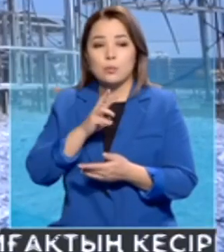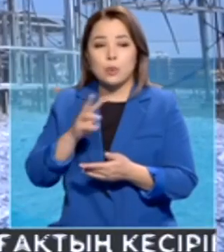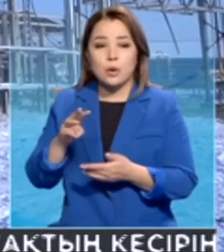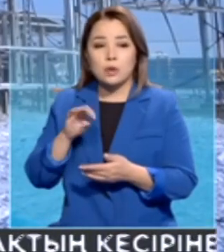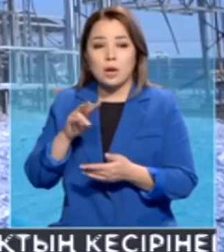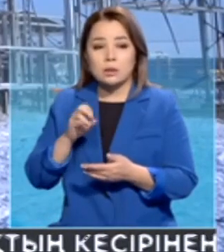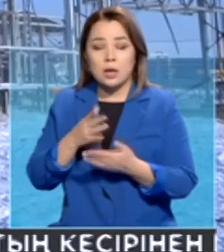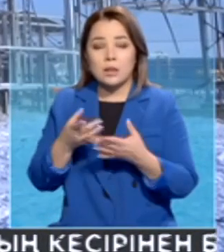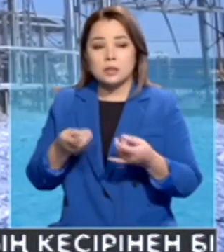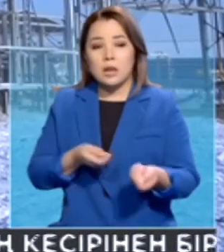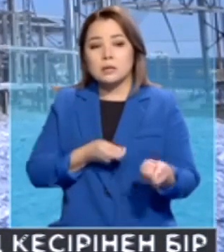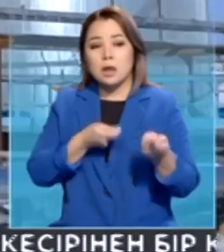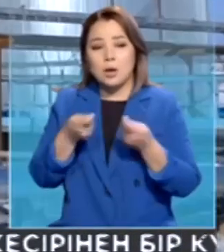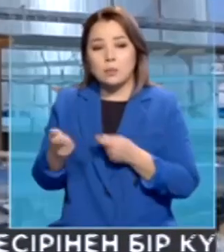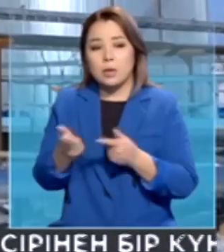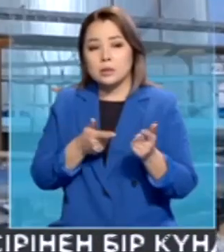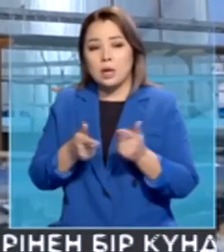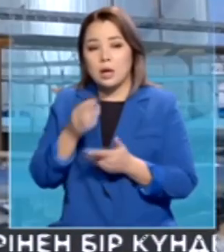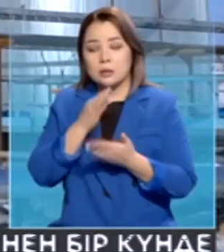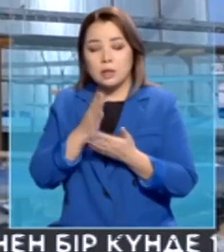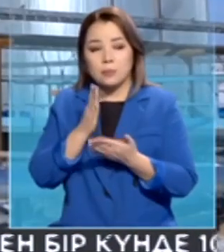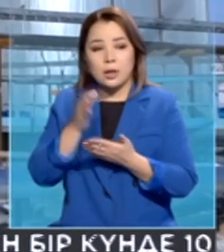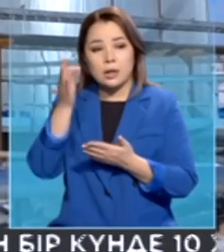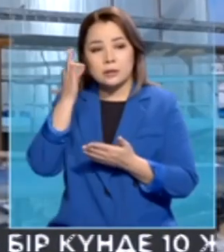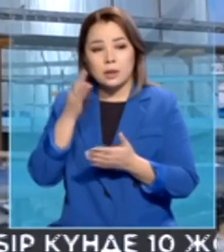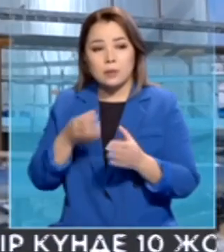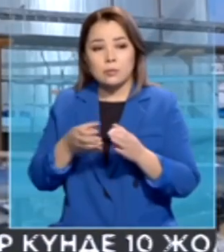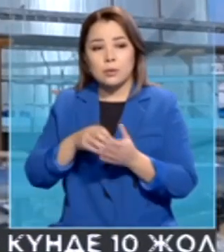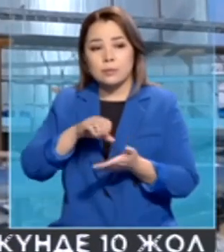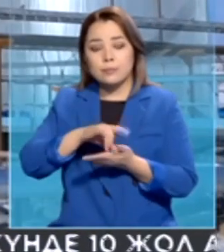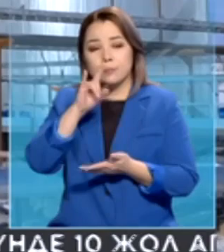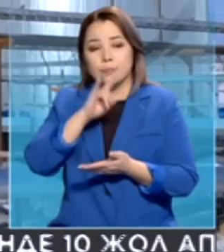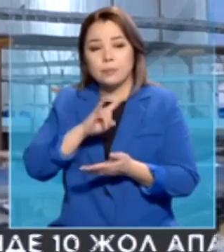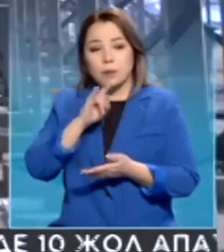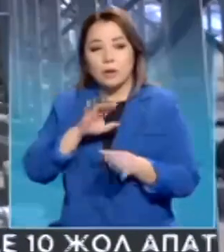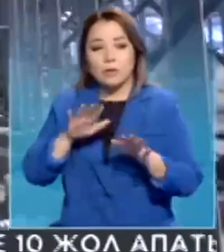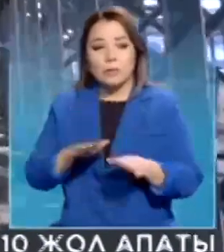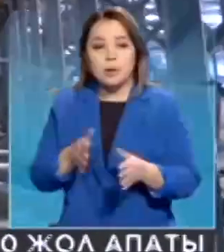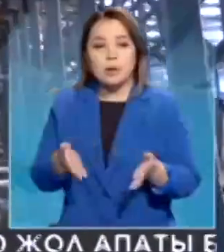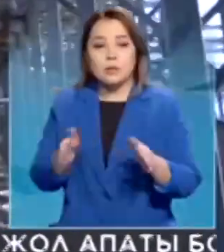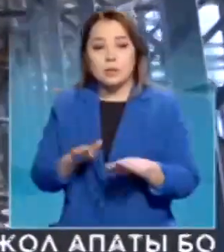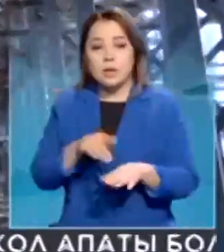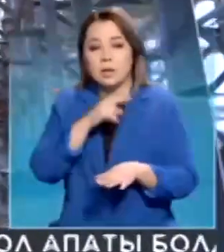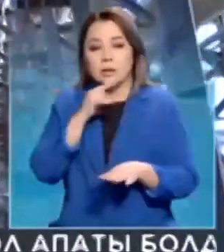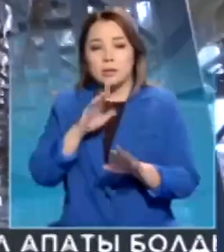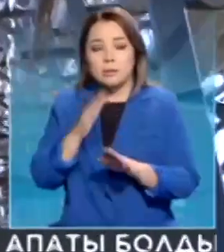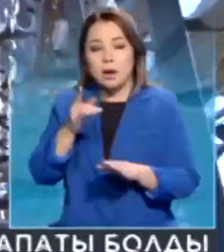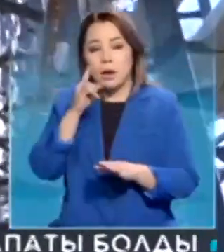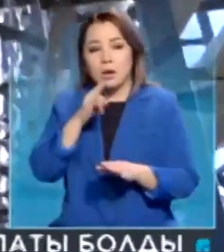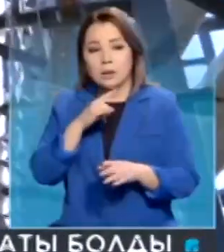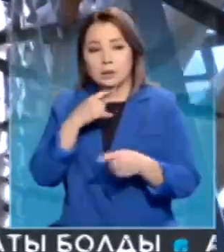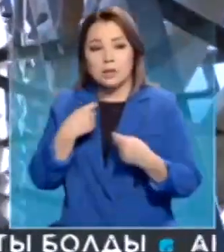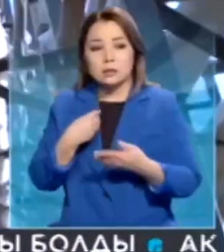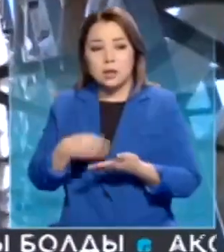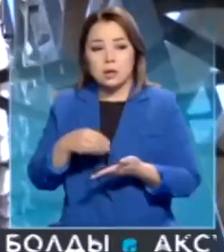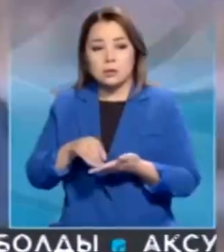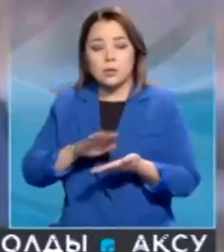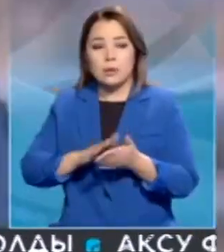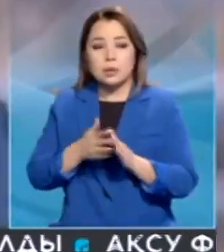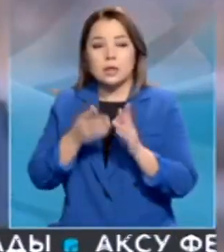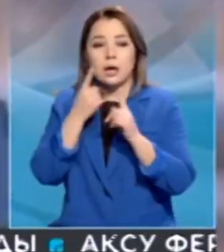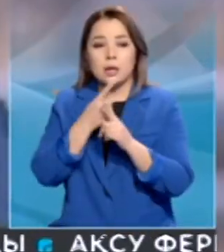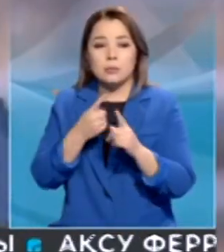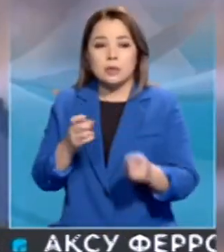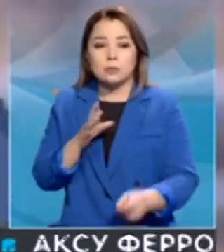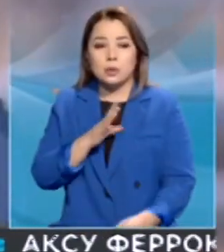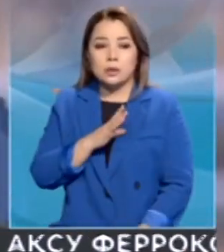шикізат тасымалдауға дайын екенін айтқан. Ал Германия тарапы мұнайды санкция құрсауында қалған Ресейден емес, Қазақстаннан сатып алғысы келетінін